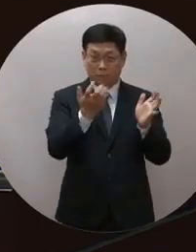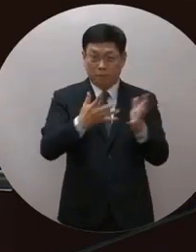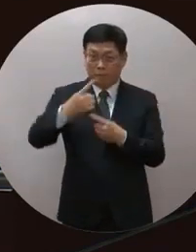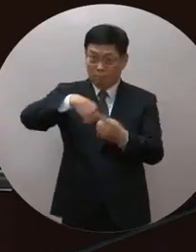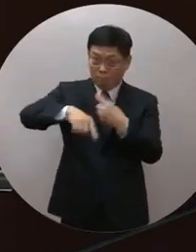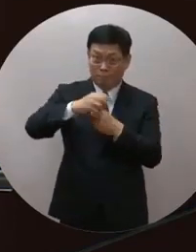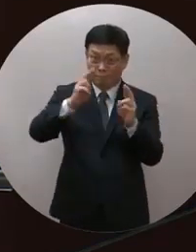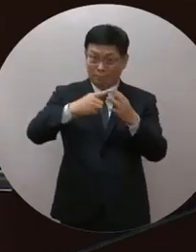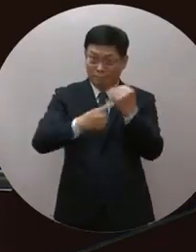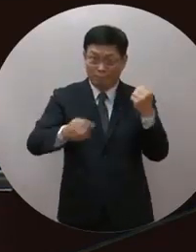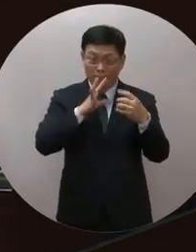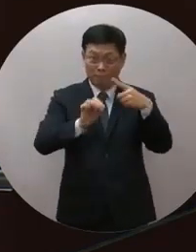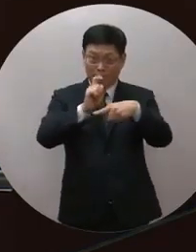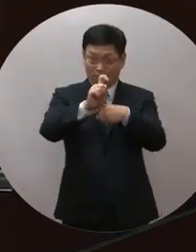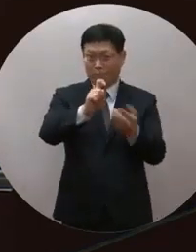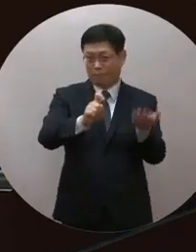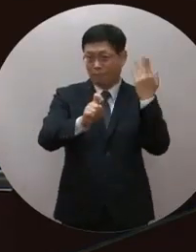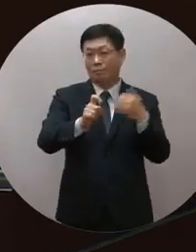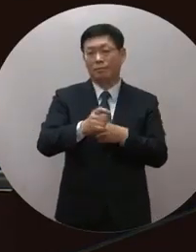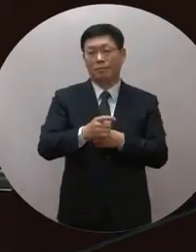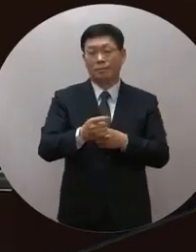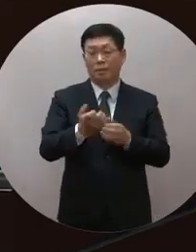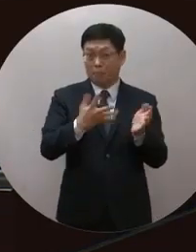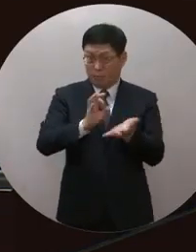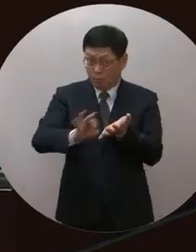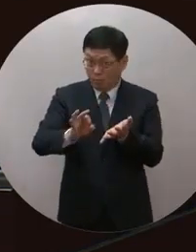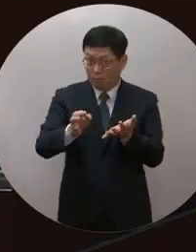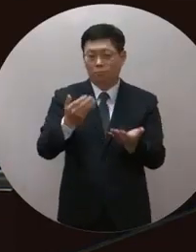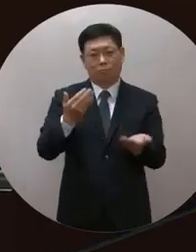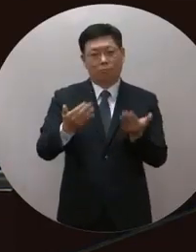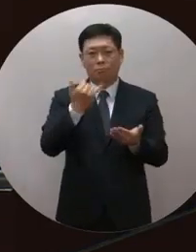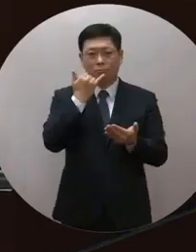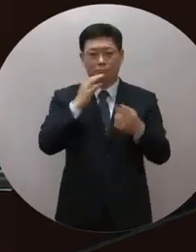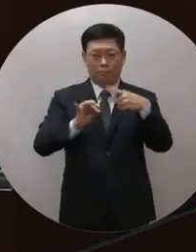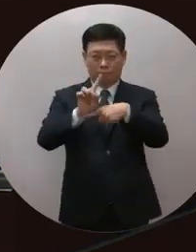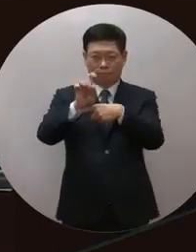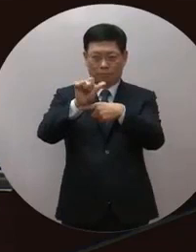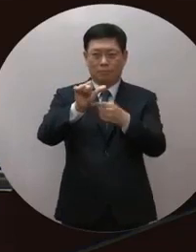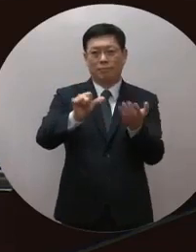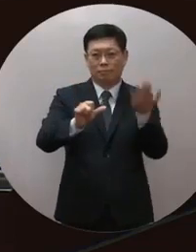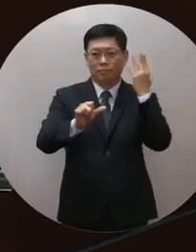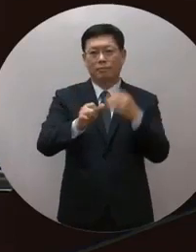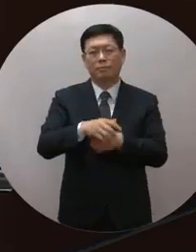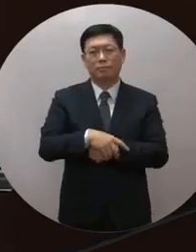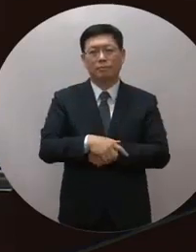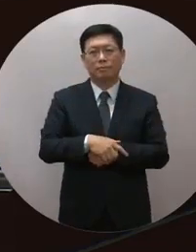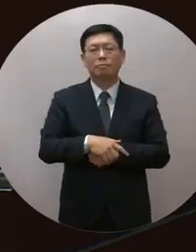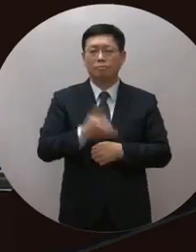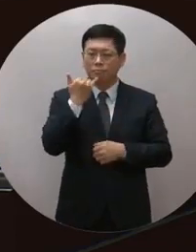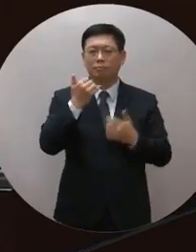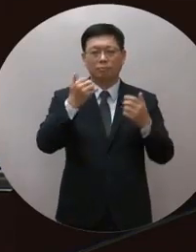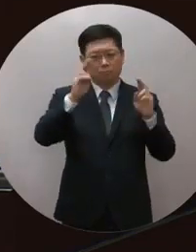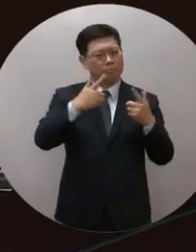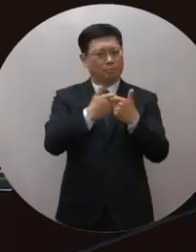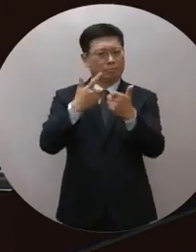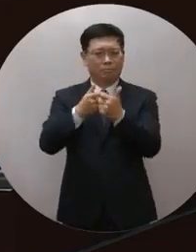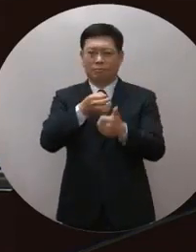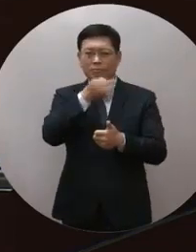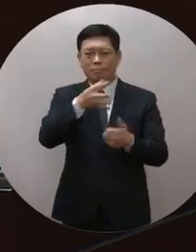率10%以上，备用容量率更在15%以上，供电无